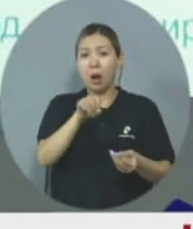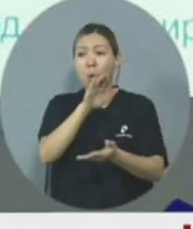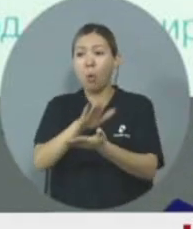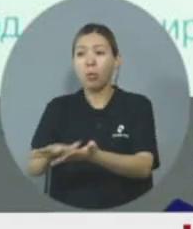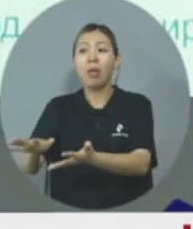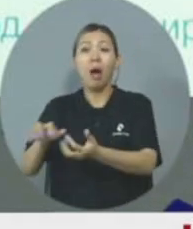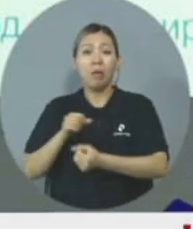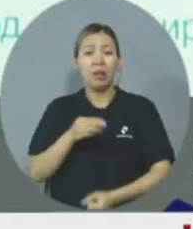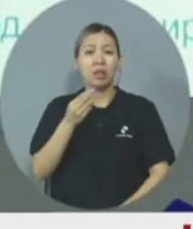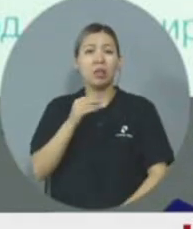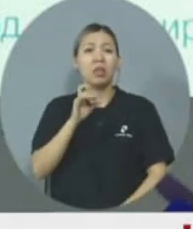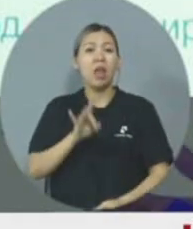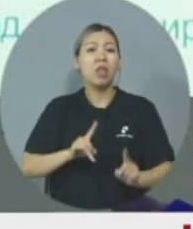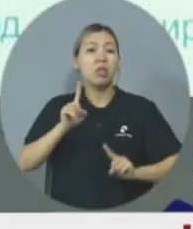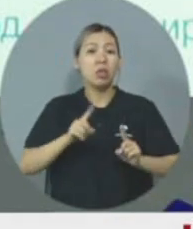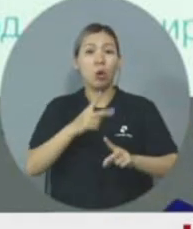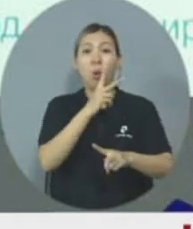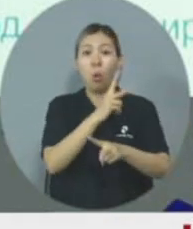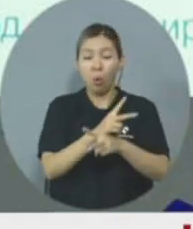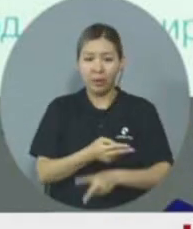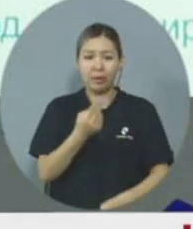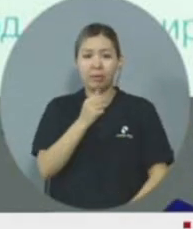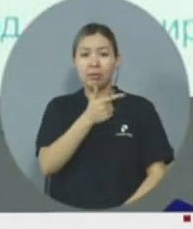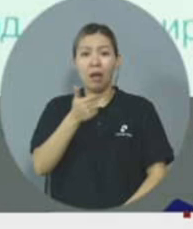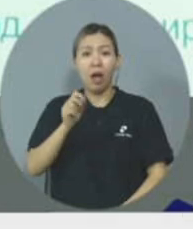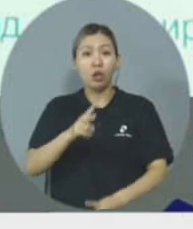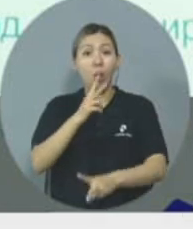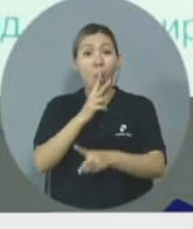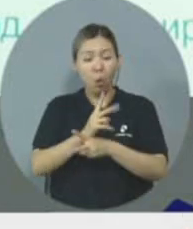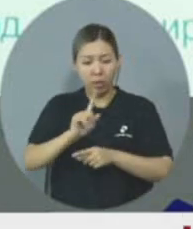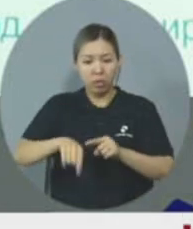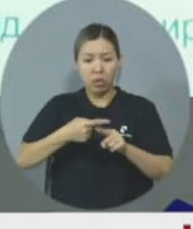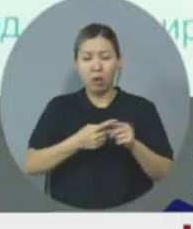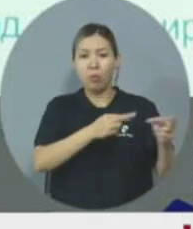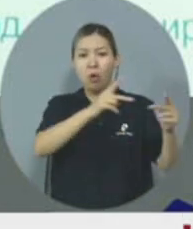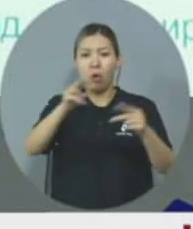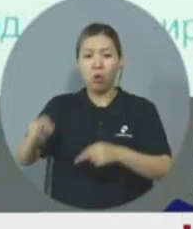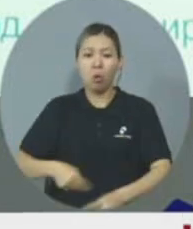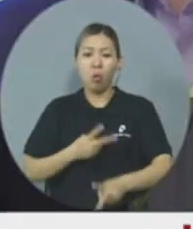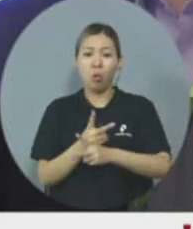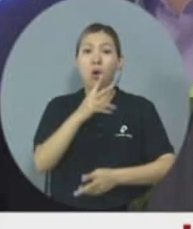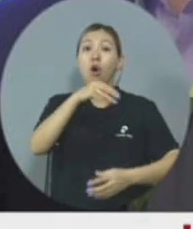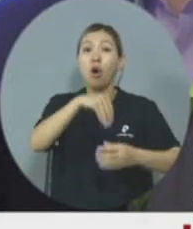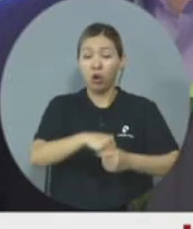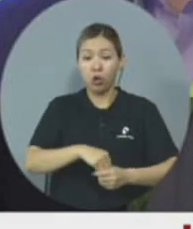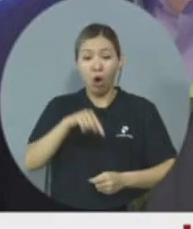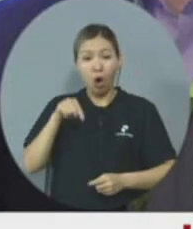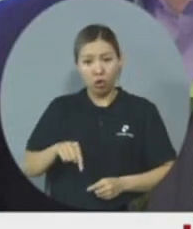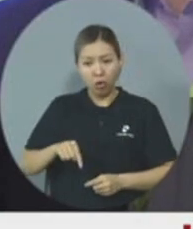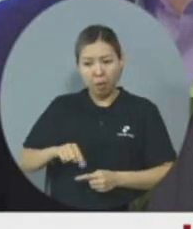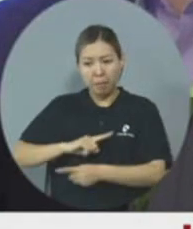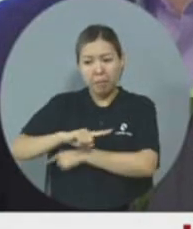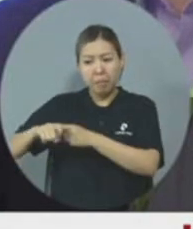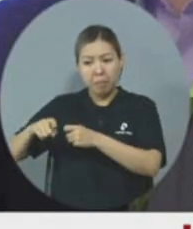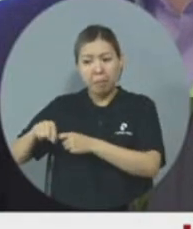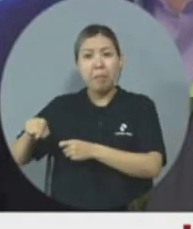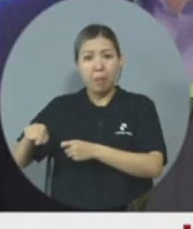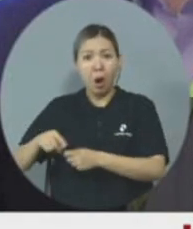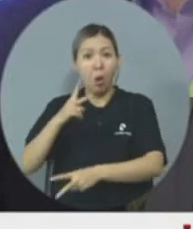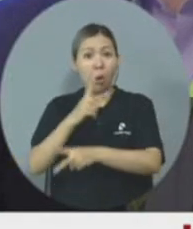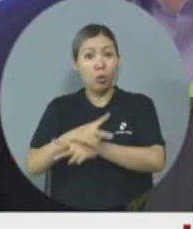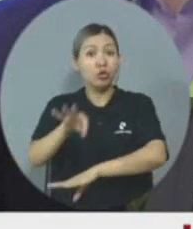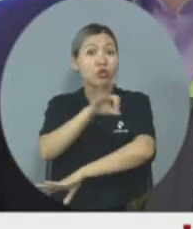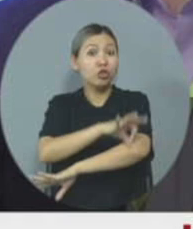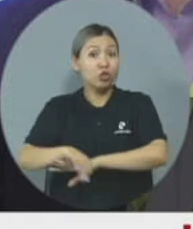хууль, даатгалын тухай хуулийн нэмэлт өөрчлөлтүүдийг хуулийн төсөлд тусгасан гэлээ. Өнөөдөр хүчин төгөлдөр мөрдөж байгаа хуулийн төслөөр санхүүгийн